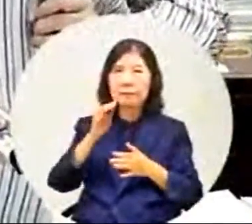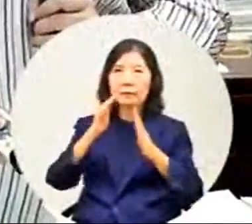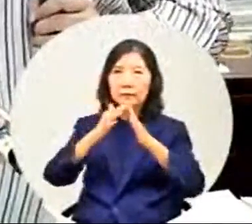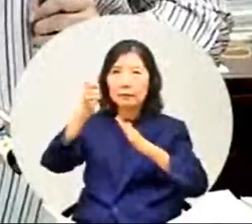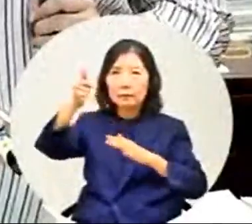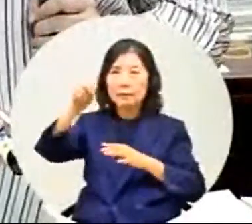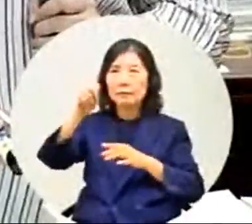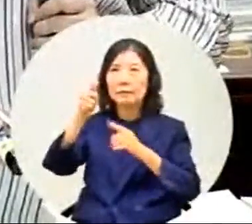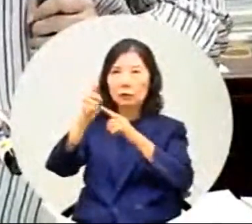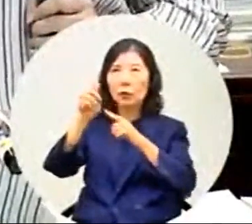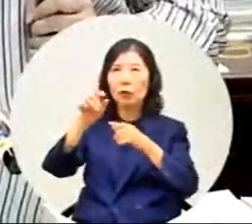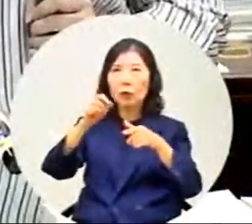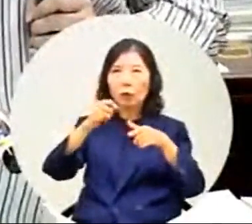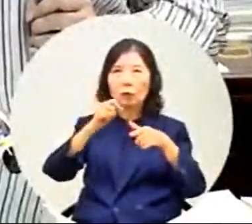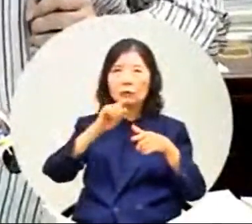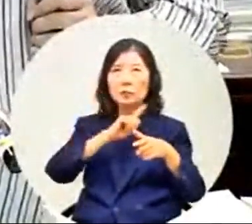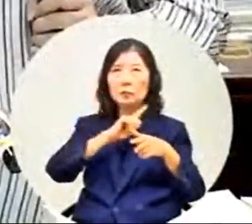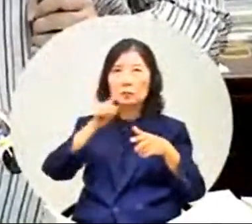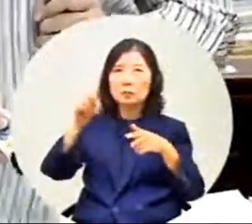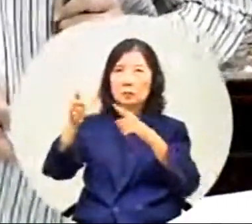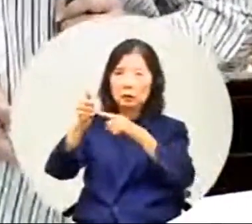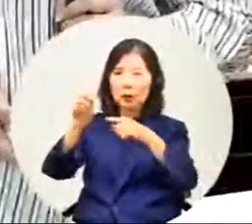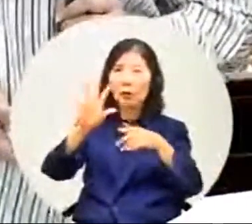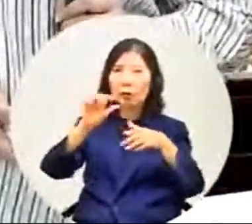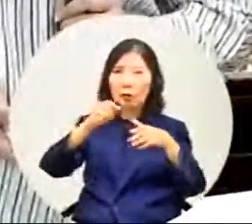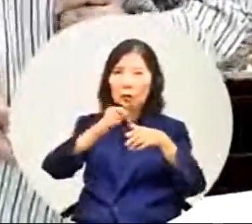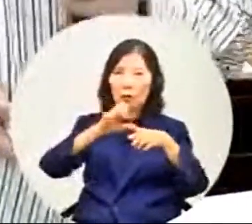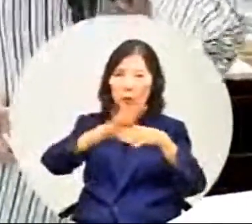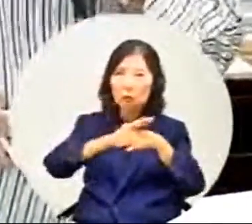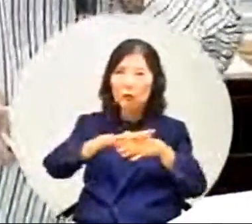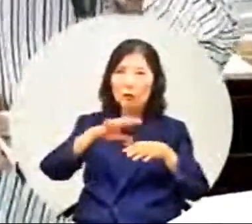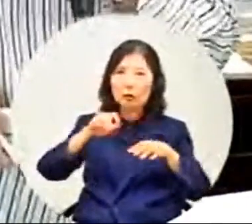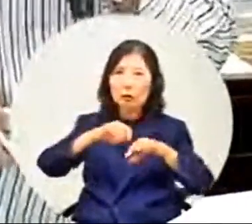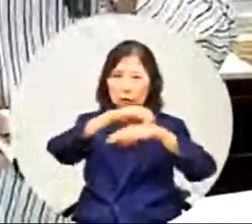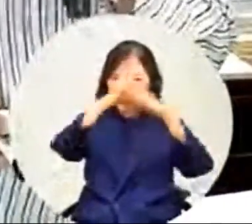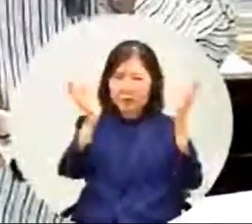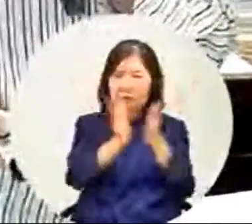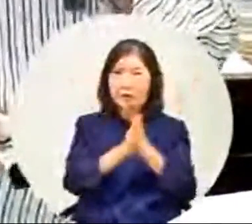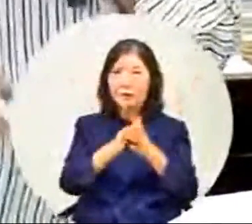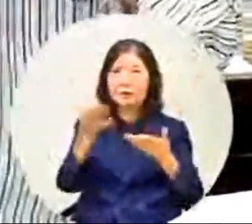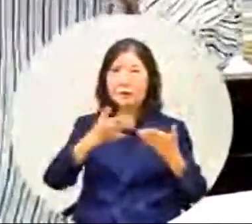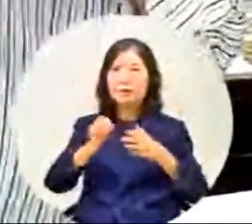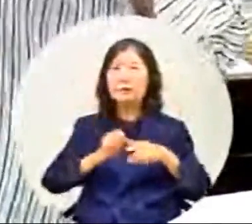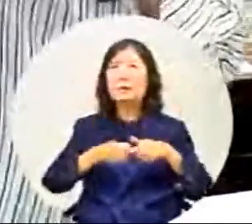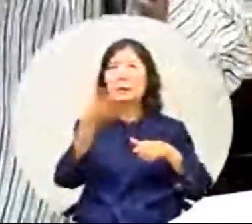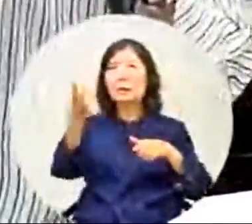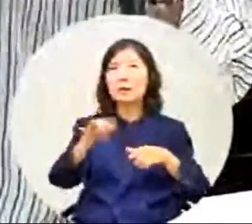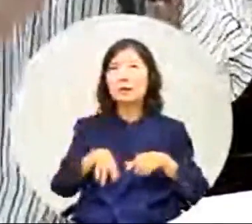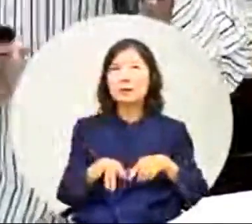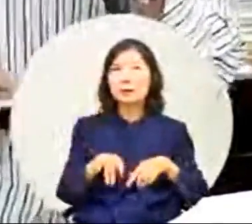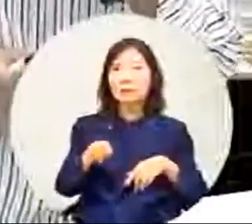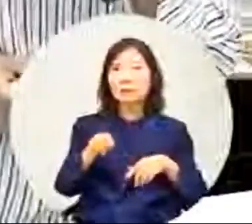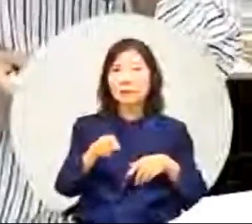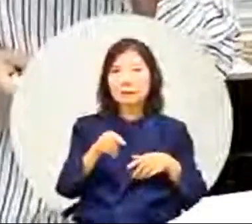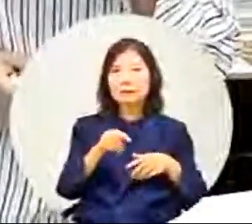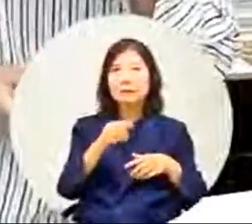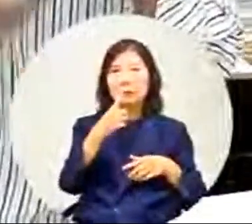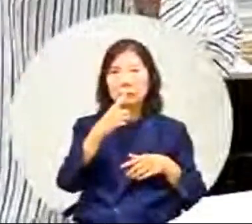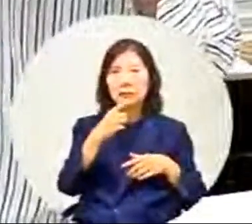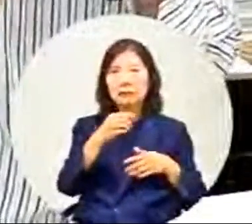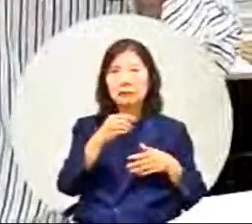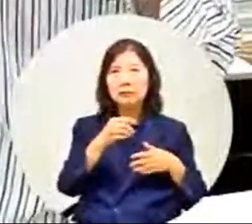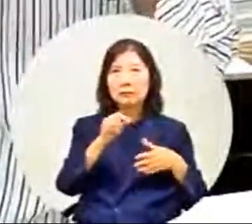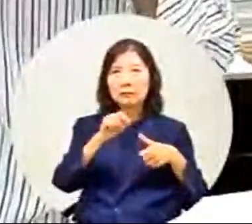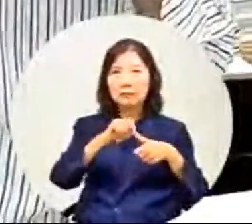也有公文对不对？所以我们要求全部解密，把真相摊在阳光下。 最起码你拿到我服务处的公